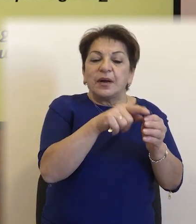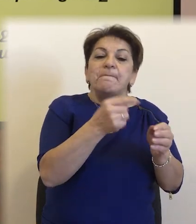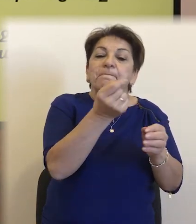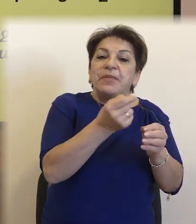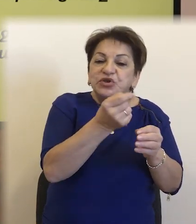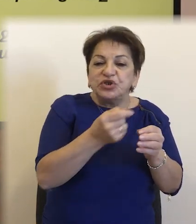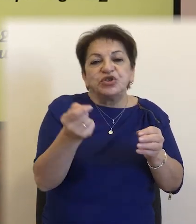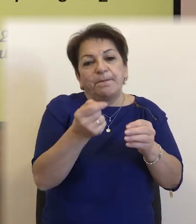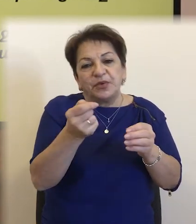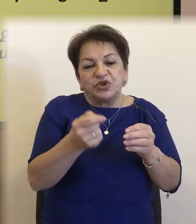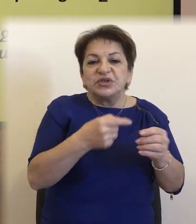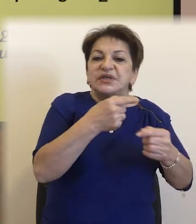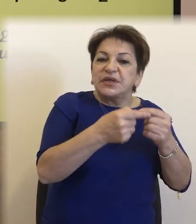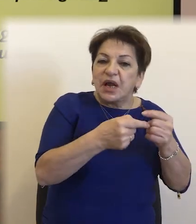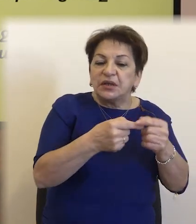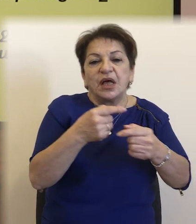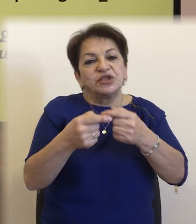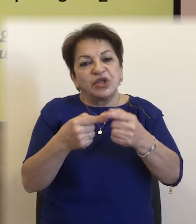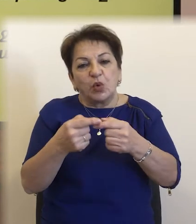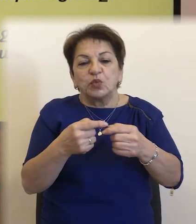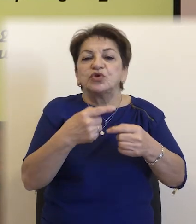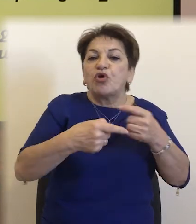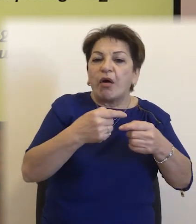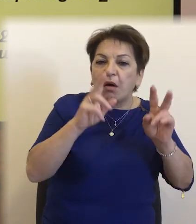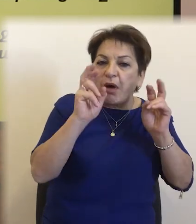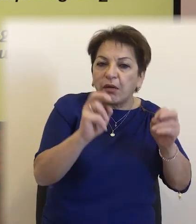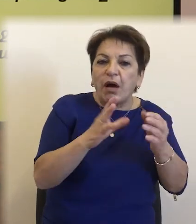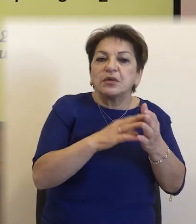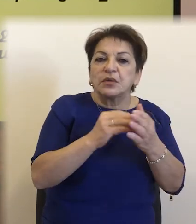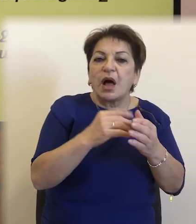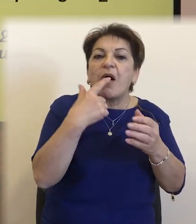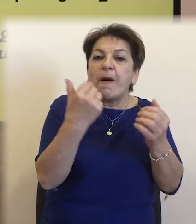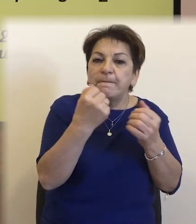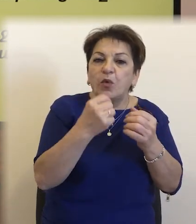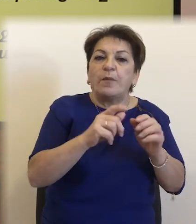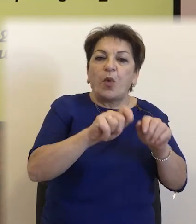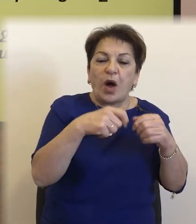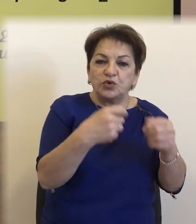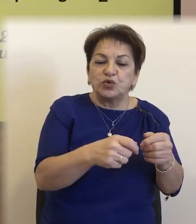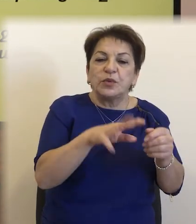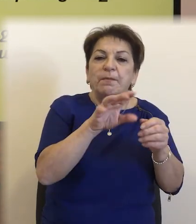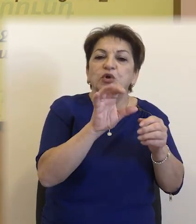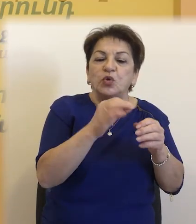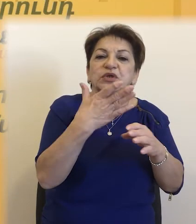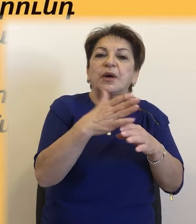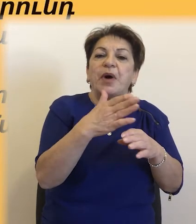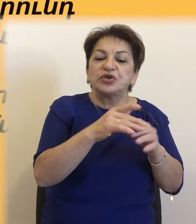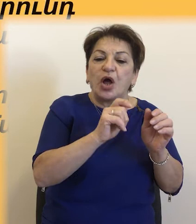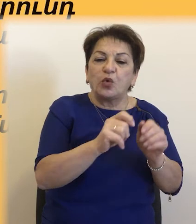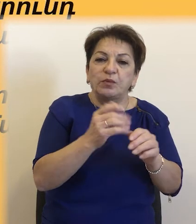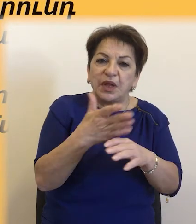բջից բջիջ, սերնդից սերունդ ժառանգական տեղեկատվության կայում փոխանցումը։ Միտոտիկ